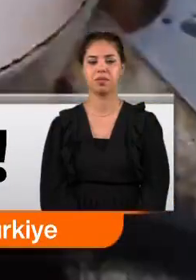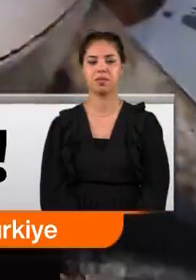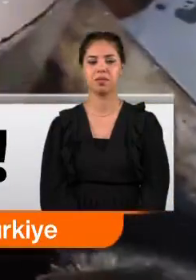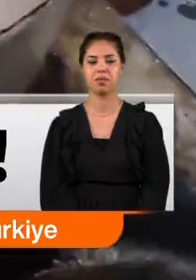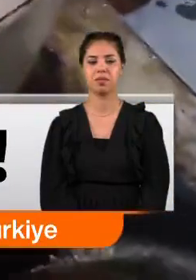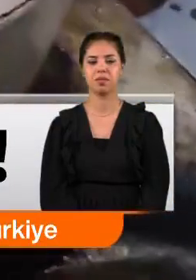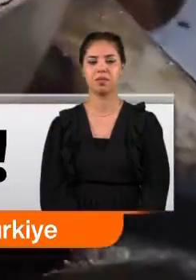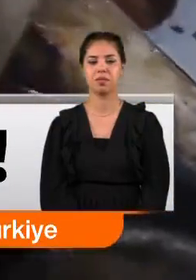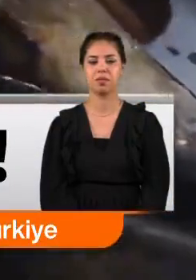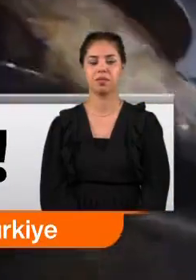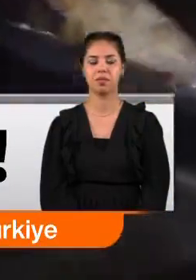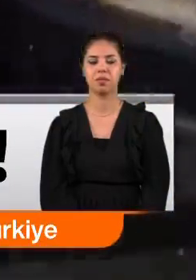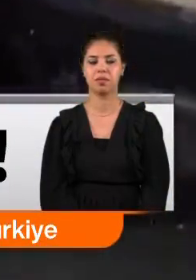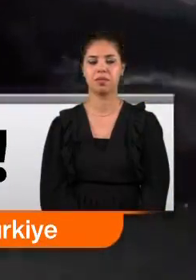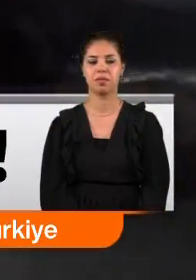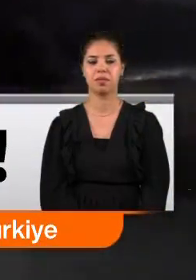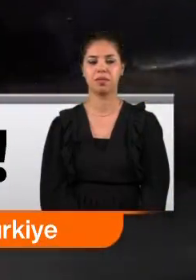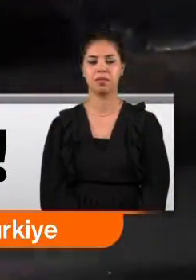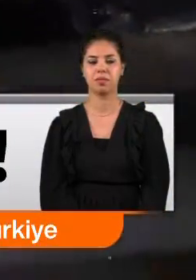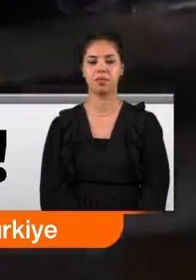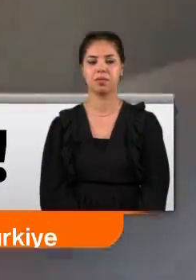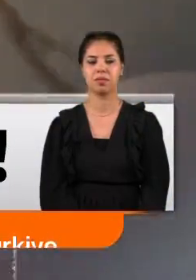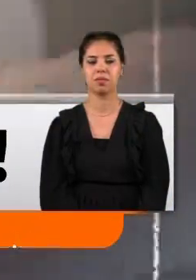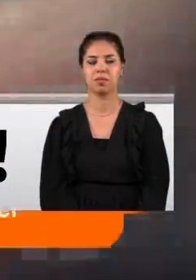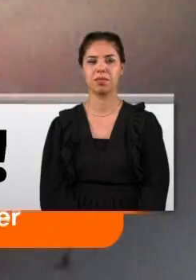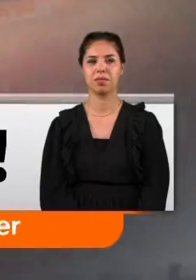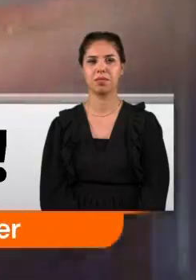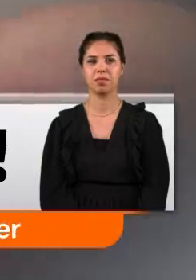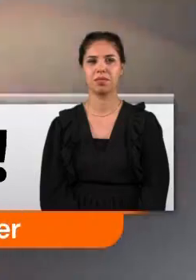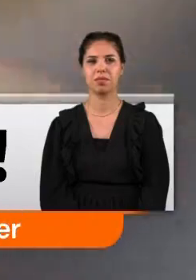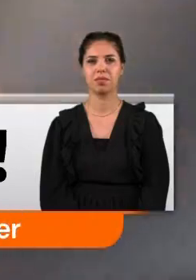yağ, altı harharlı, atıyoruz caz, çıkartıyoruz cüz.